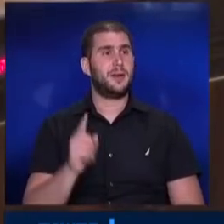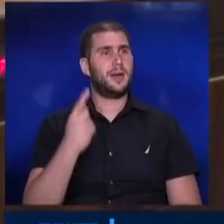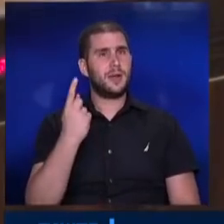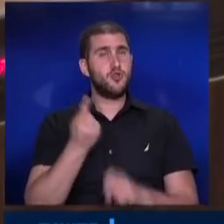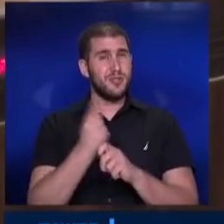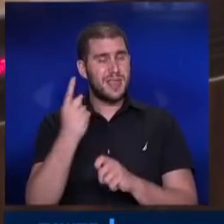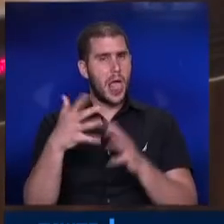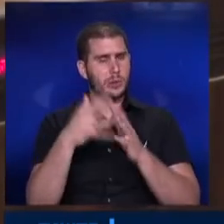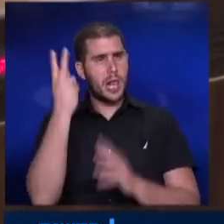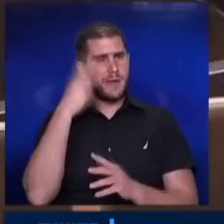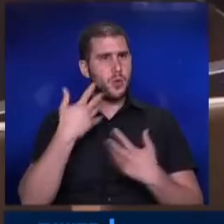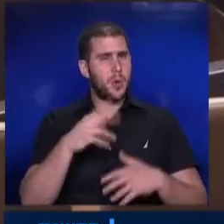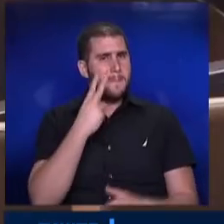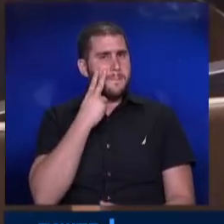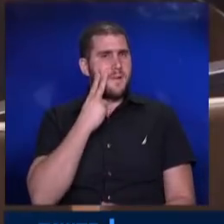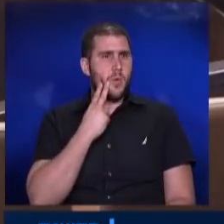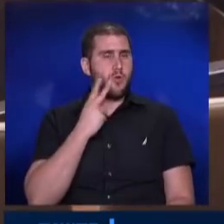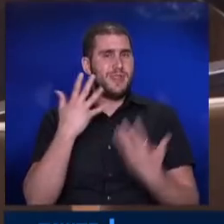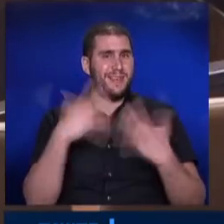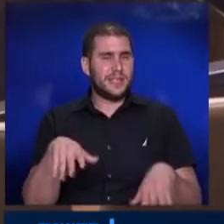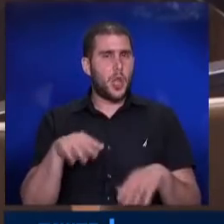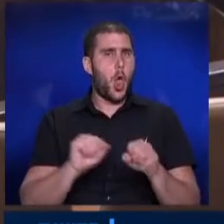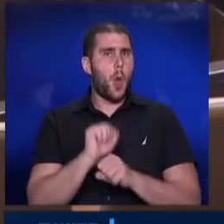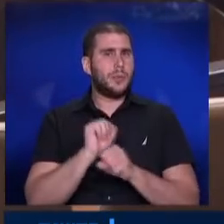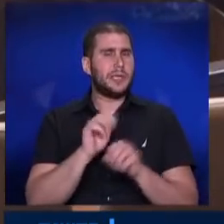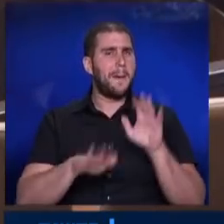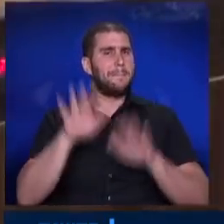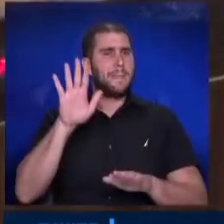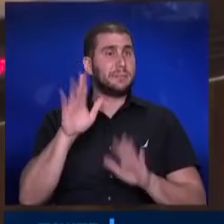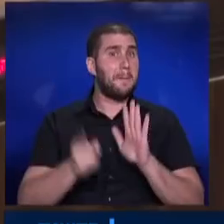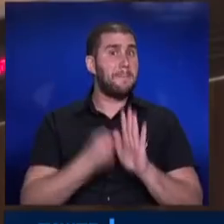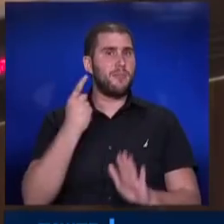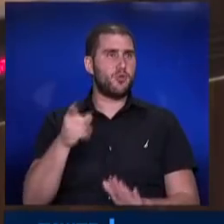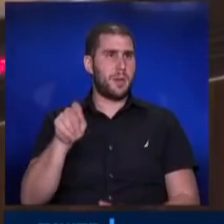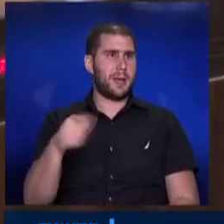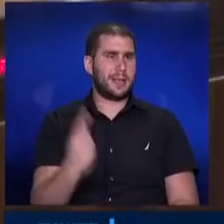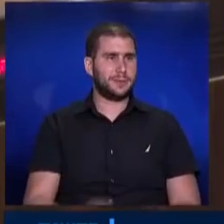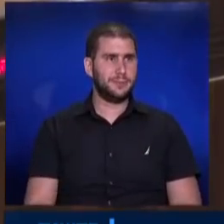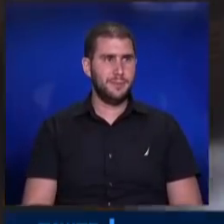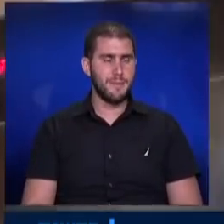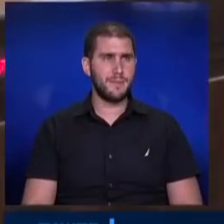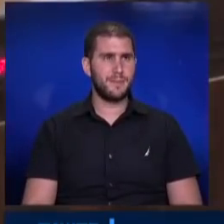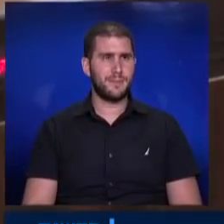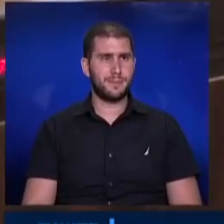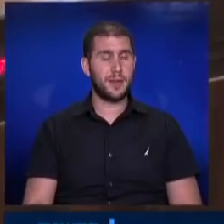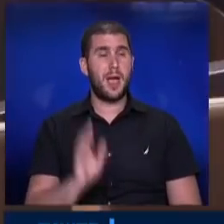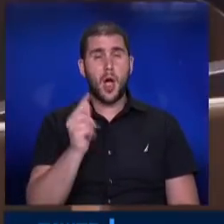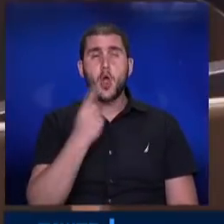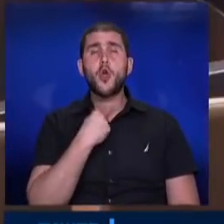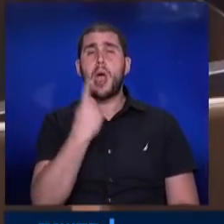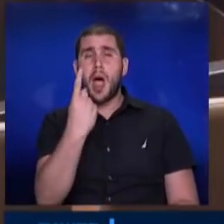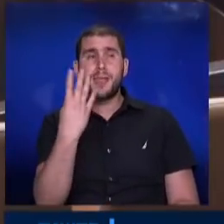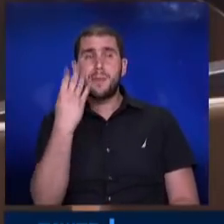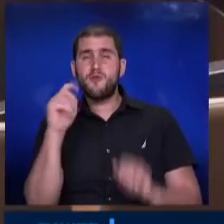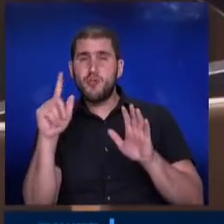לקואליציה להבין את גודל המבוכה כשהפסידה לאופוזיציה בהצבעה לראשונה במושב. על חודו של קול, עם